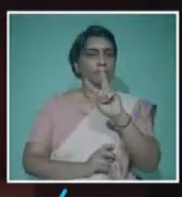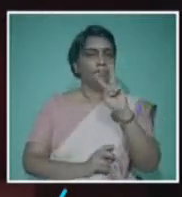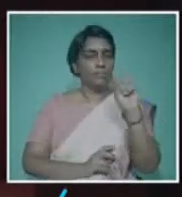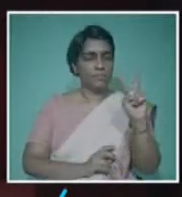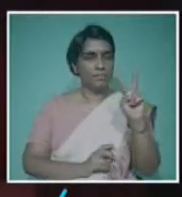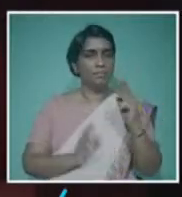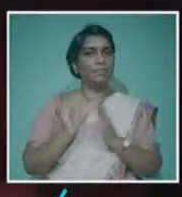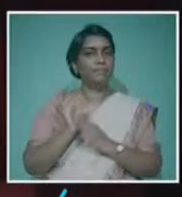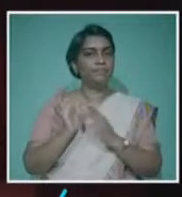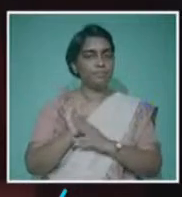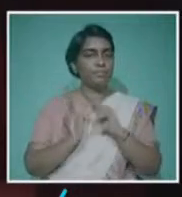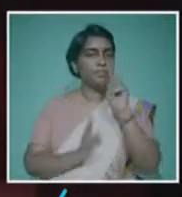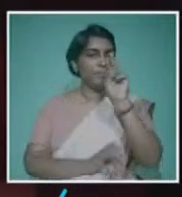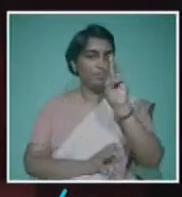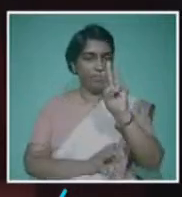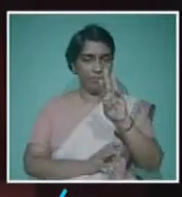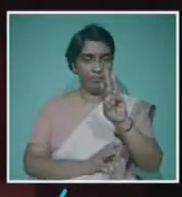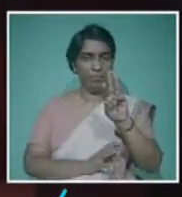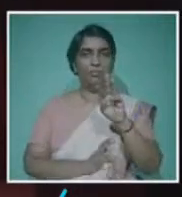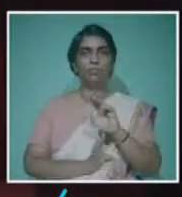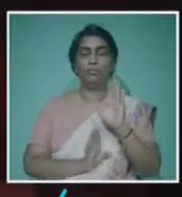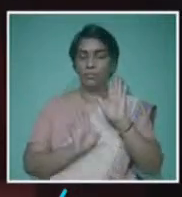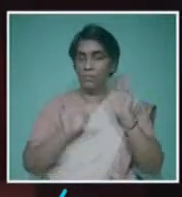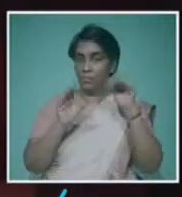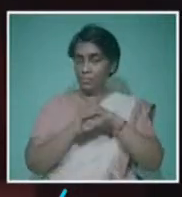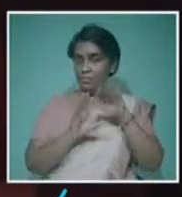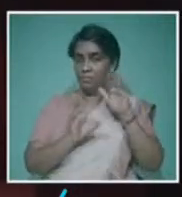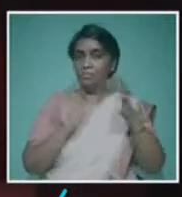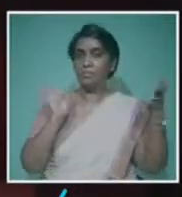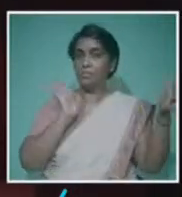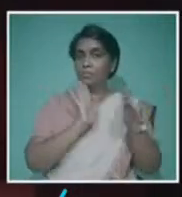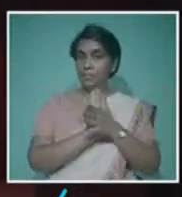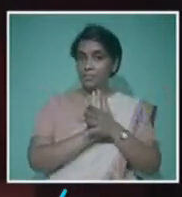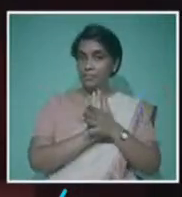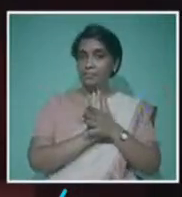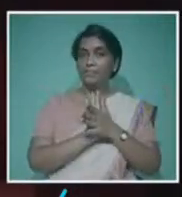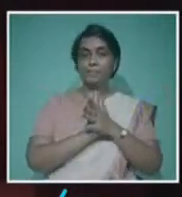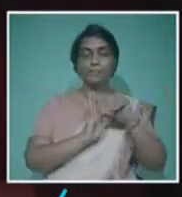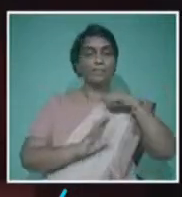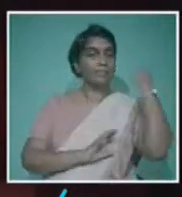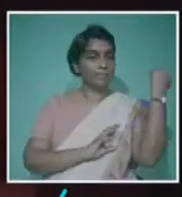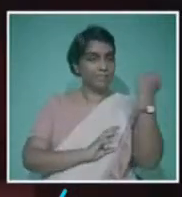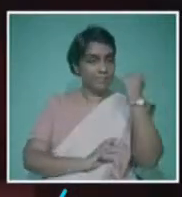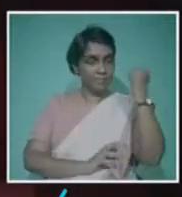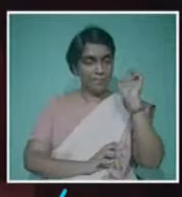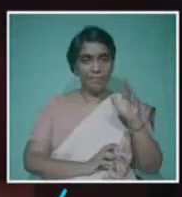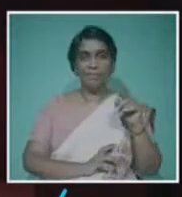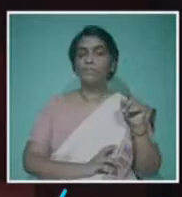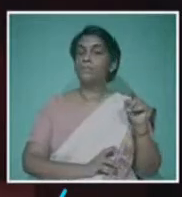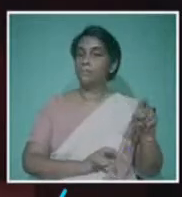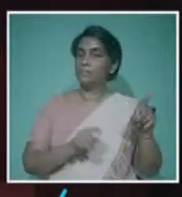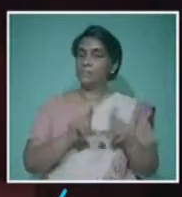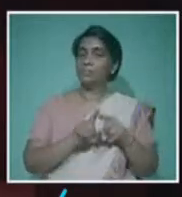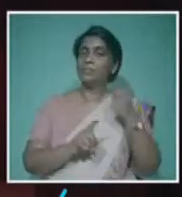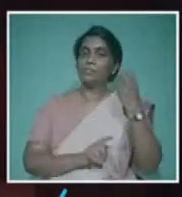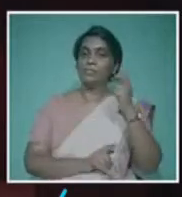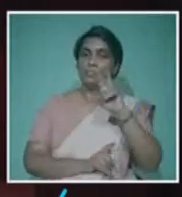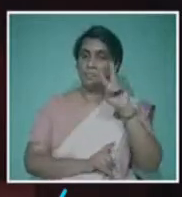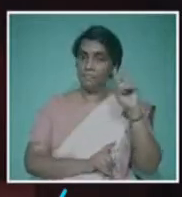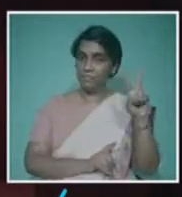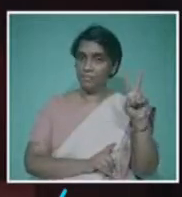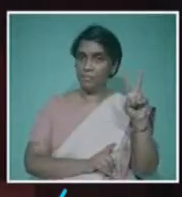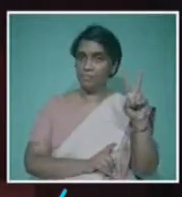2022 maartu 23 pavattunu sarvapakshika samuluwedit ඒ වගේම